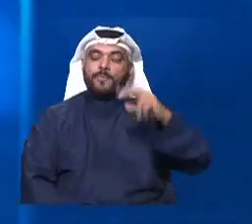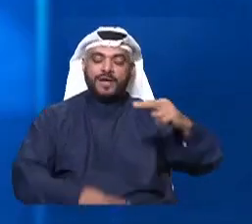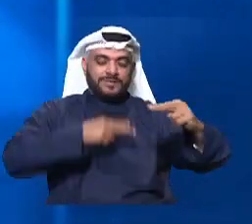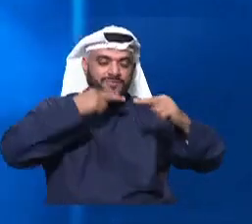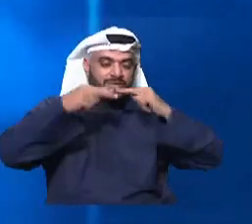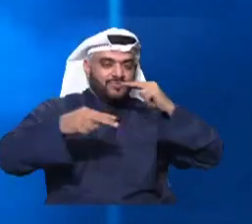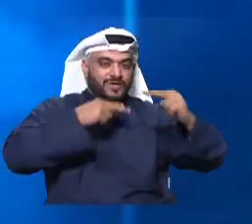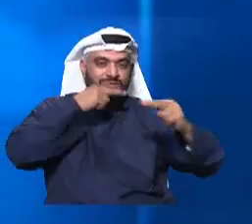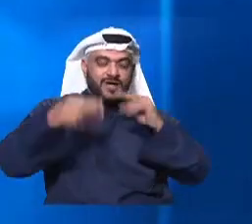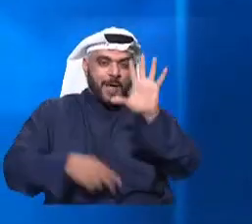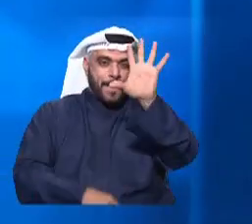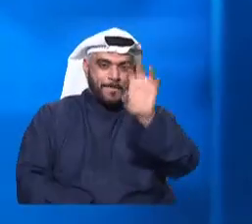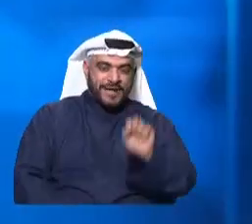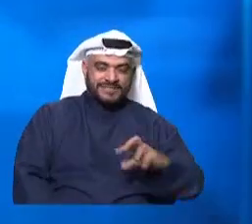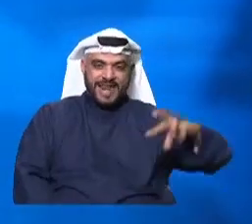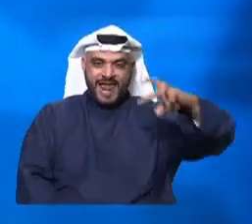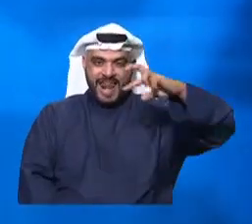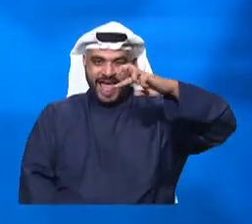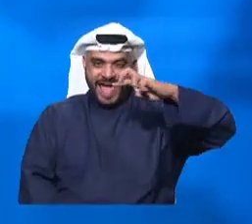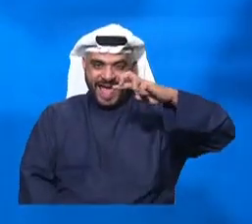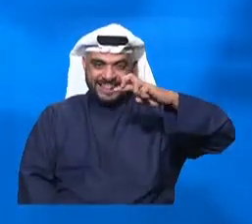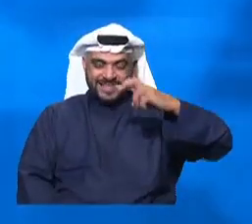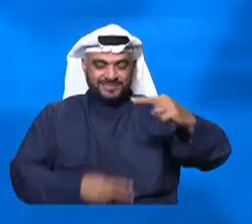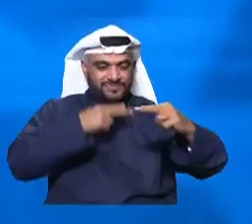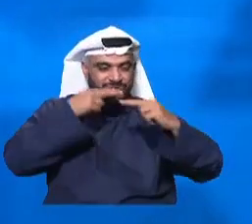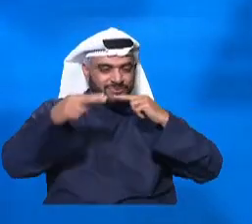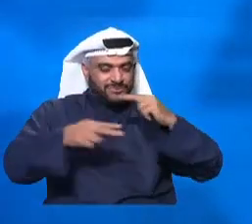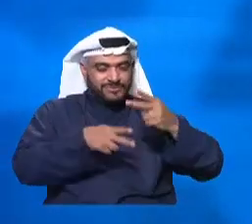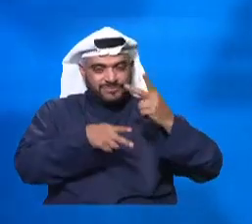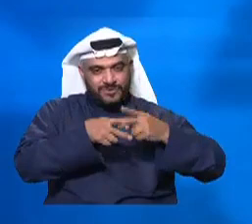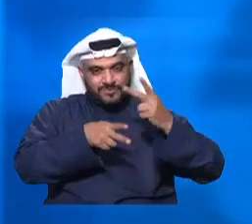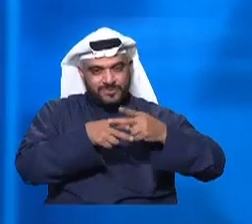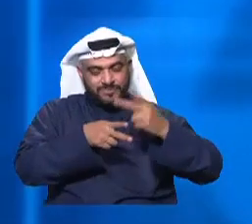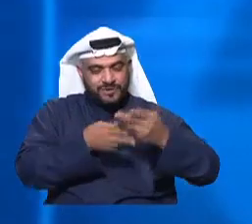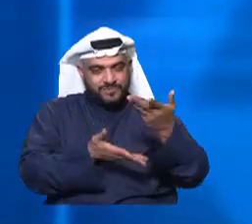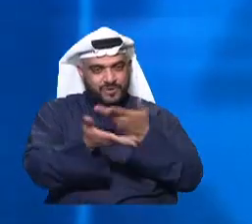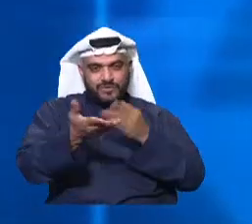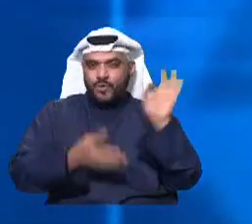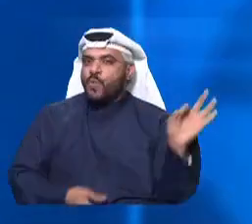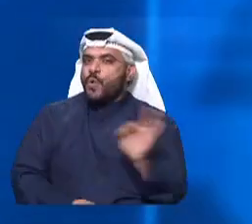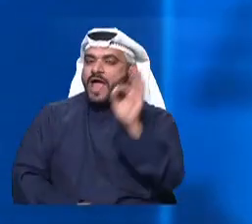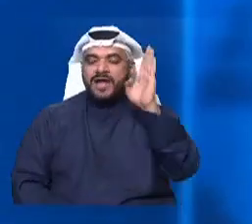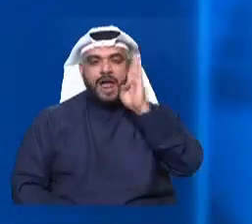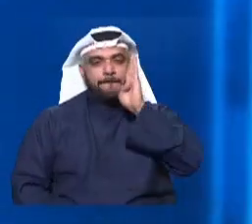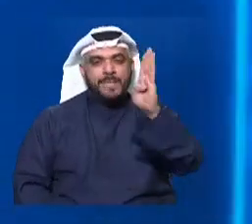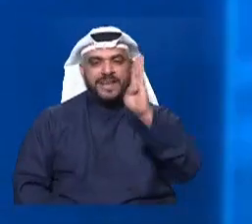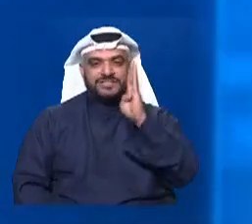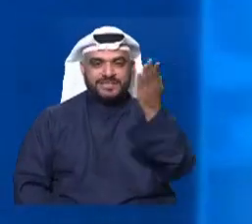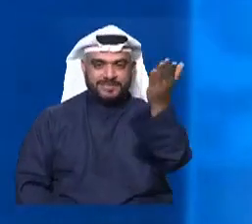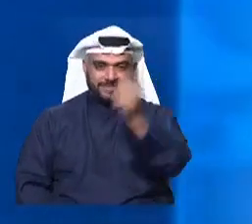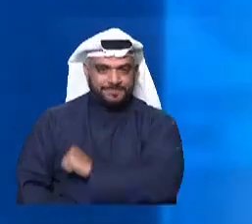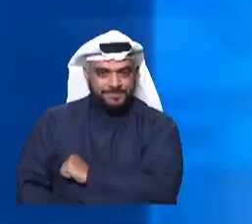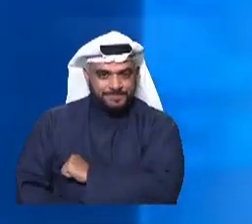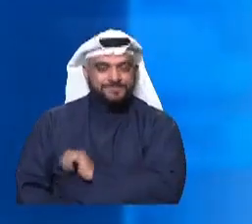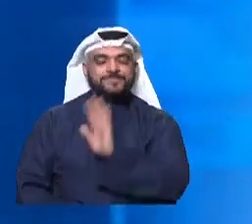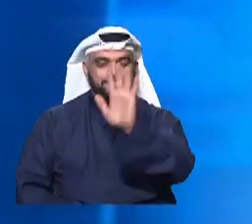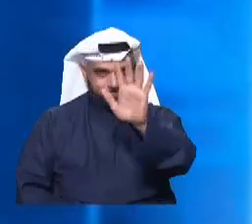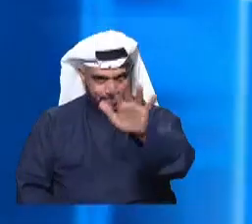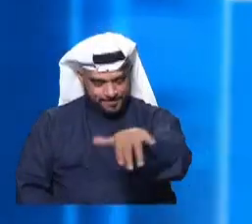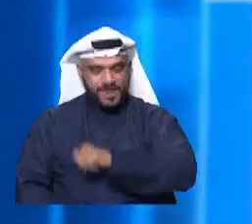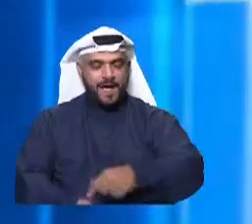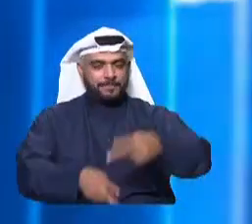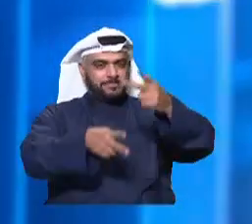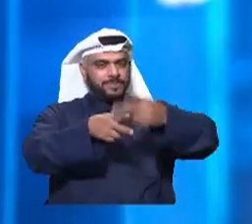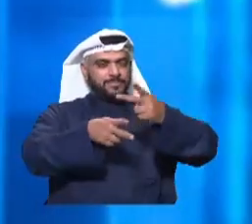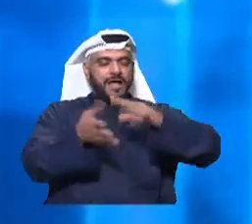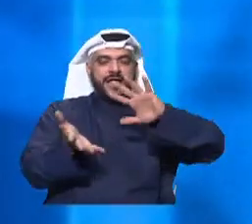مساء الأحد 23 من يناير لعام 2022 في العاصمة البلجيكية بروكسل. تم خلال هذا اللقاء